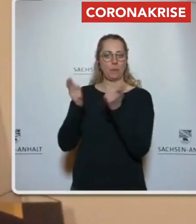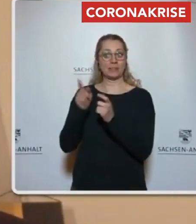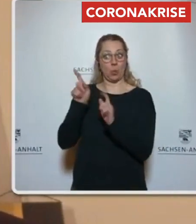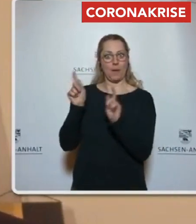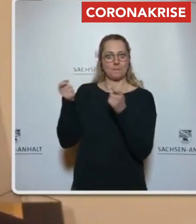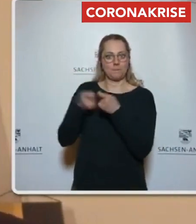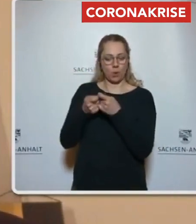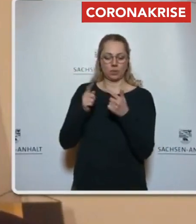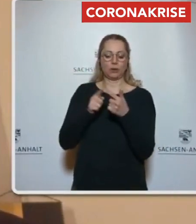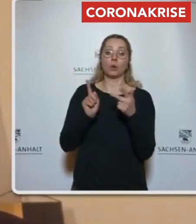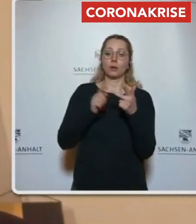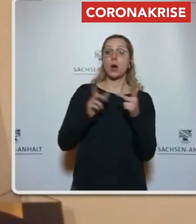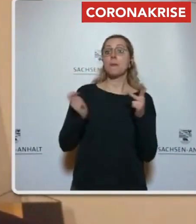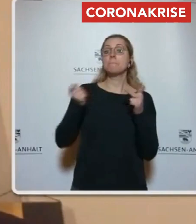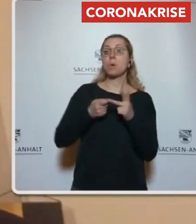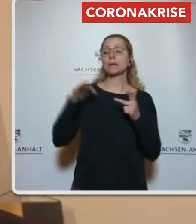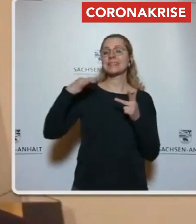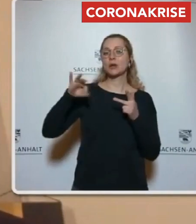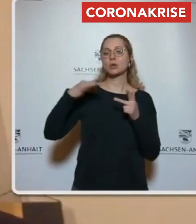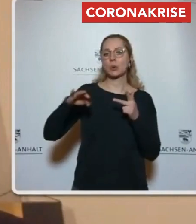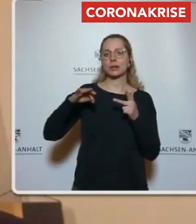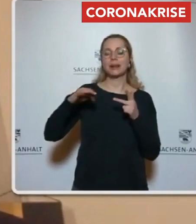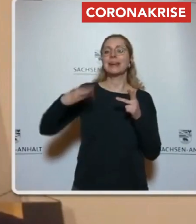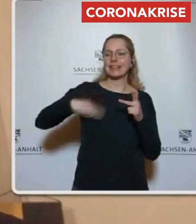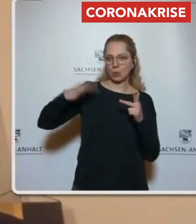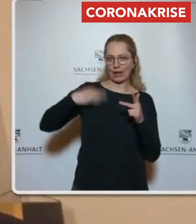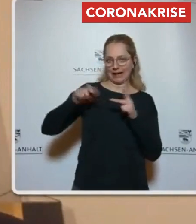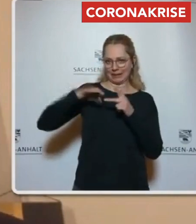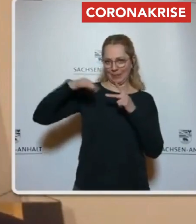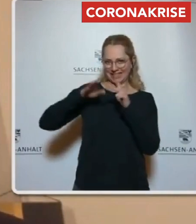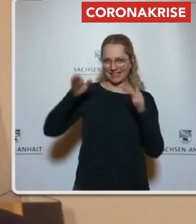des Bundesgesundheitsministeriums und Ministers Jens Spahn